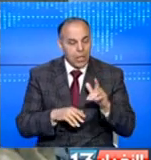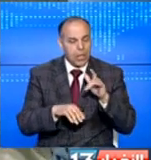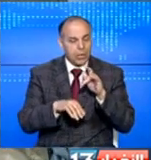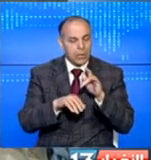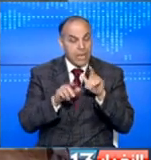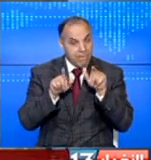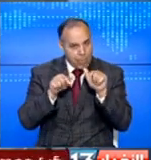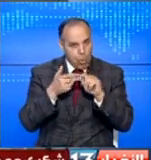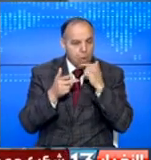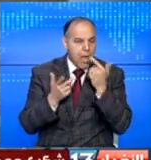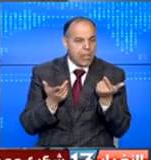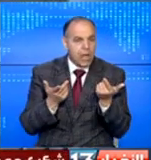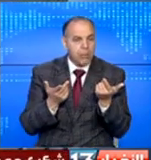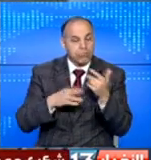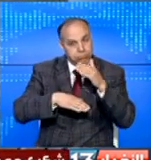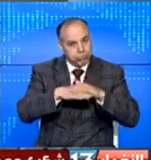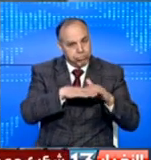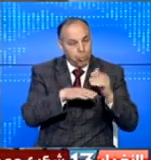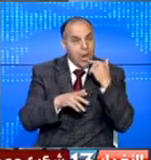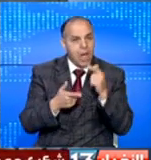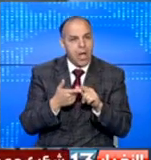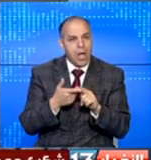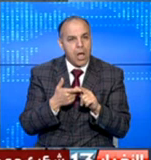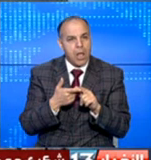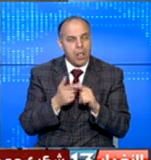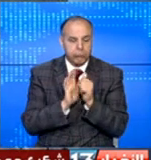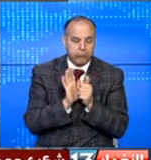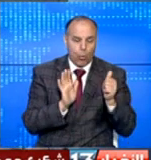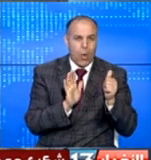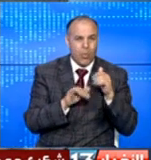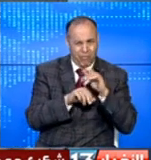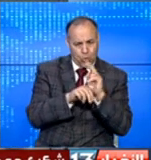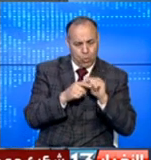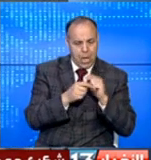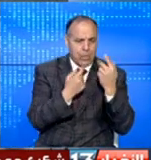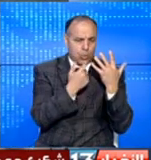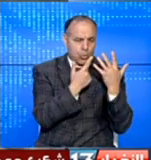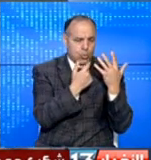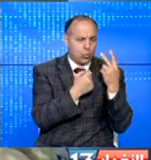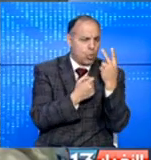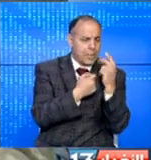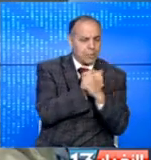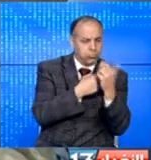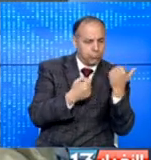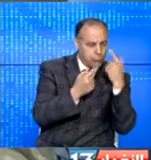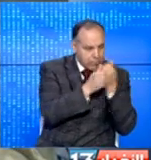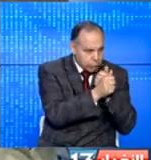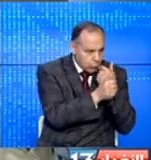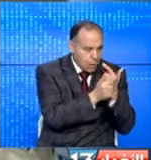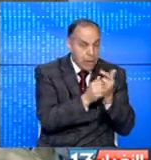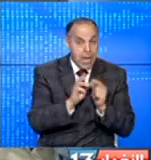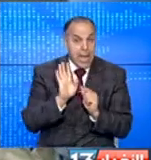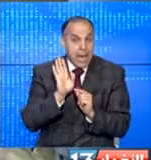اختطار، ننصحوهم باش يعملوا العزل الذاتي متاعهم مدة أسبوعين ونقعدوا نتبعوا فيهم بالهاتف، لكن